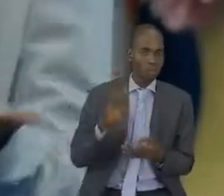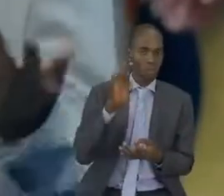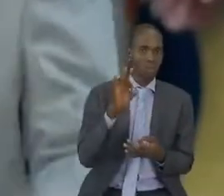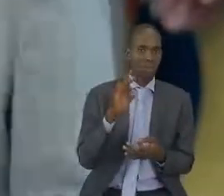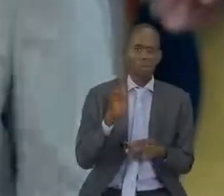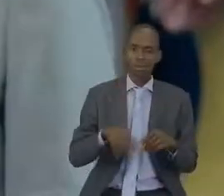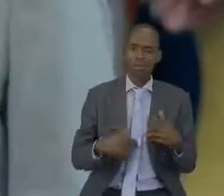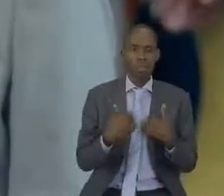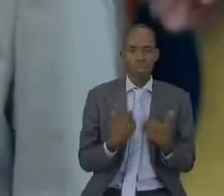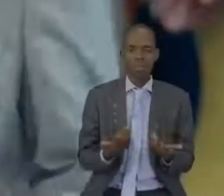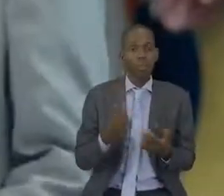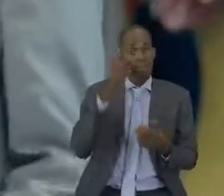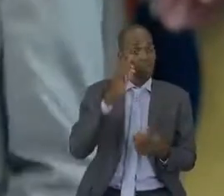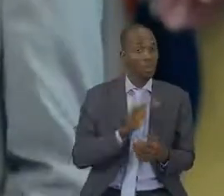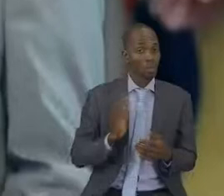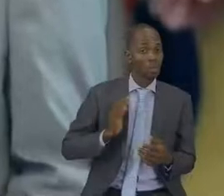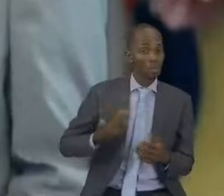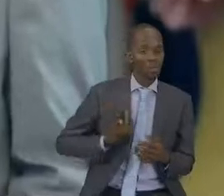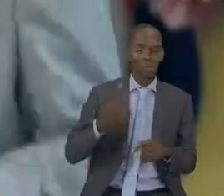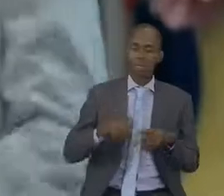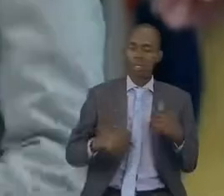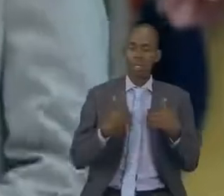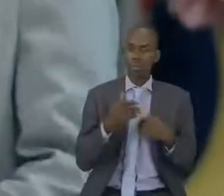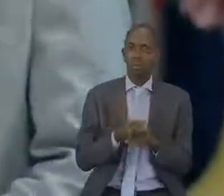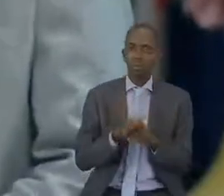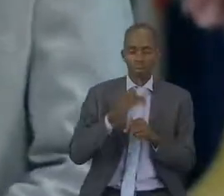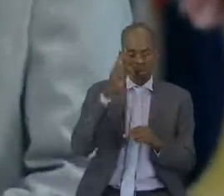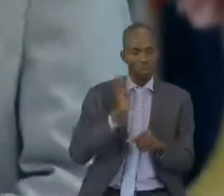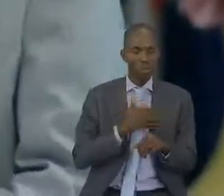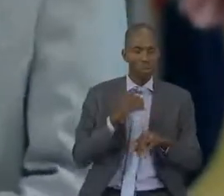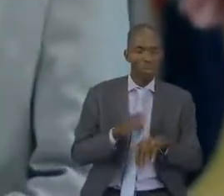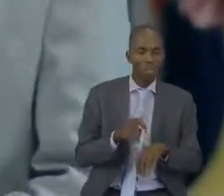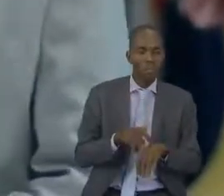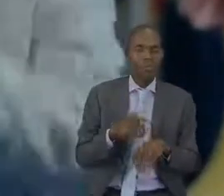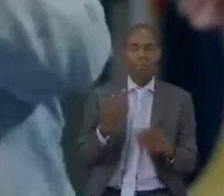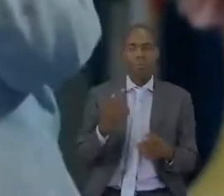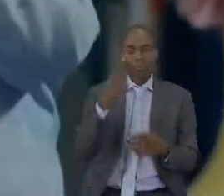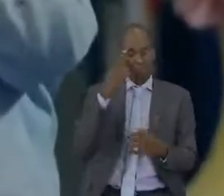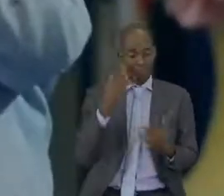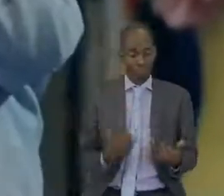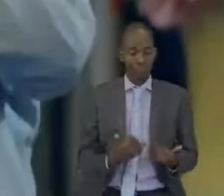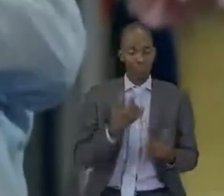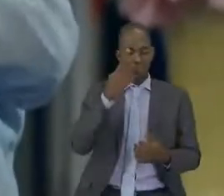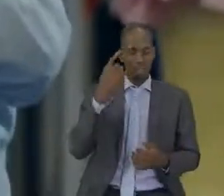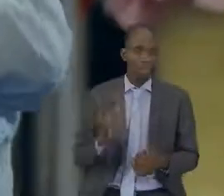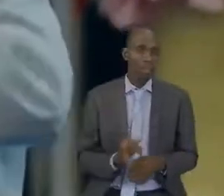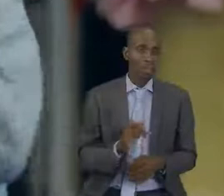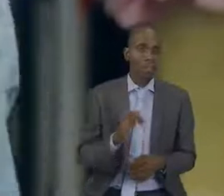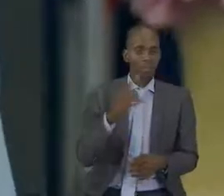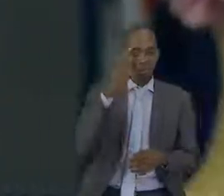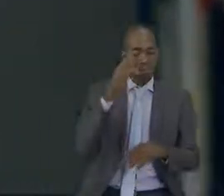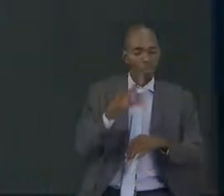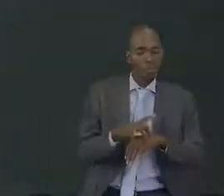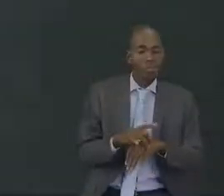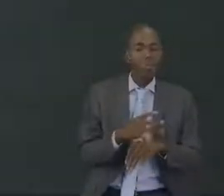âme, pour notre esprit, pour le temps, pour l'éternité, pour la terre et